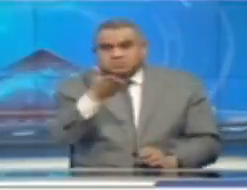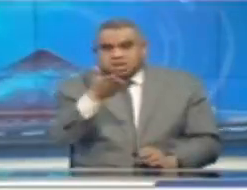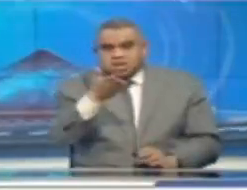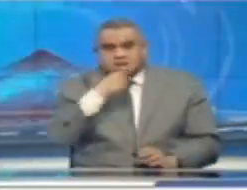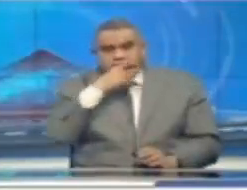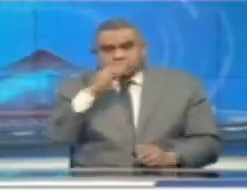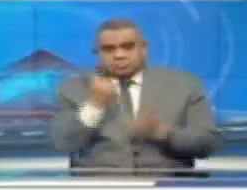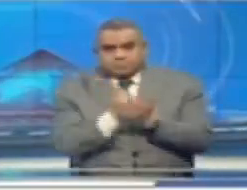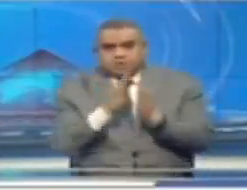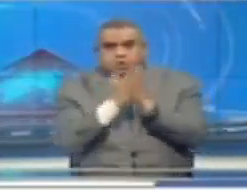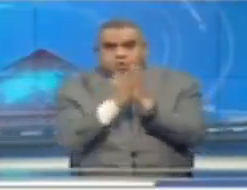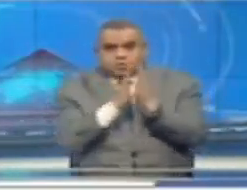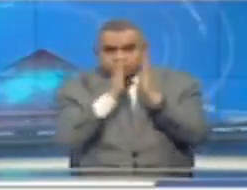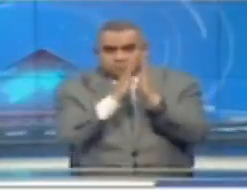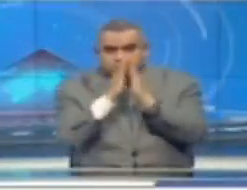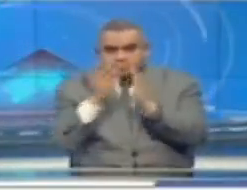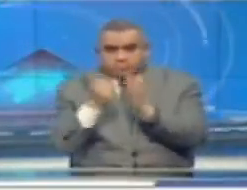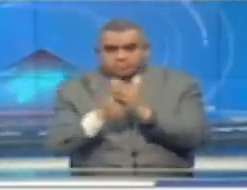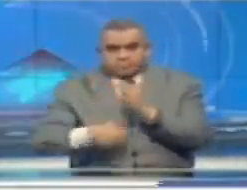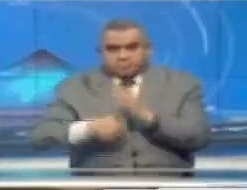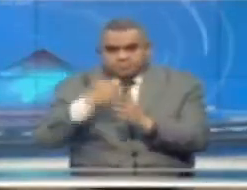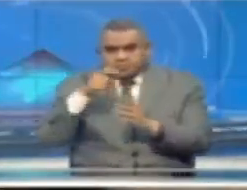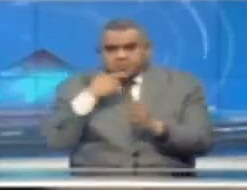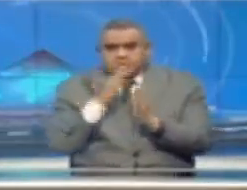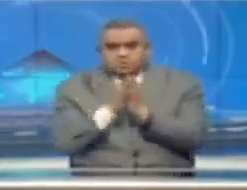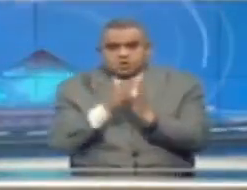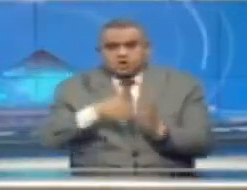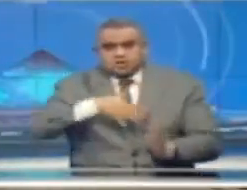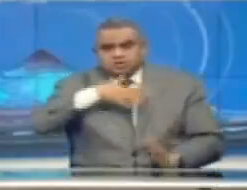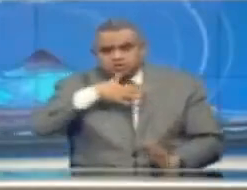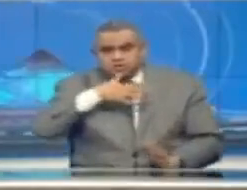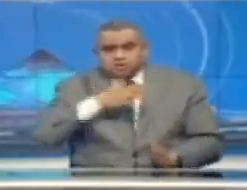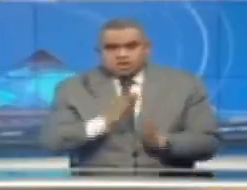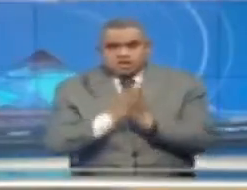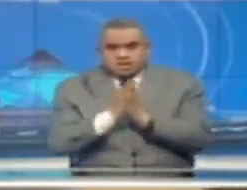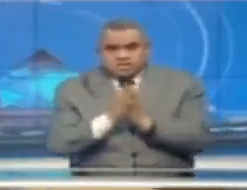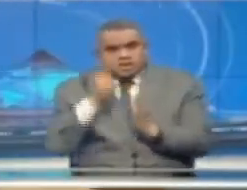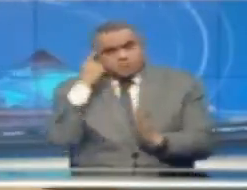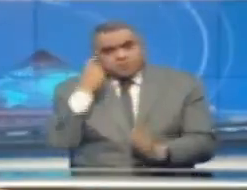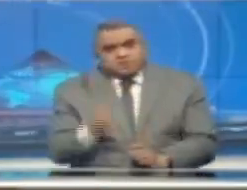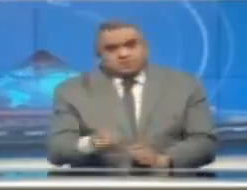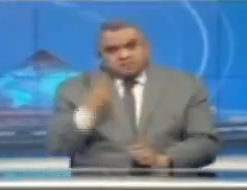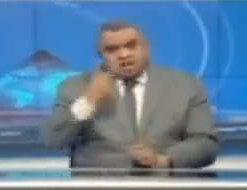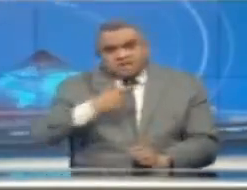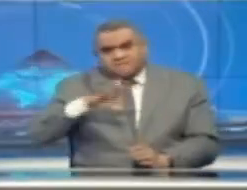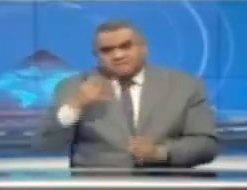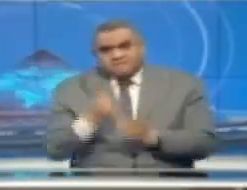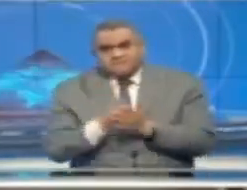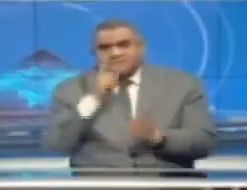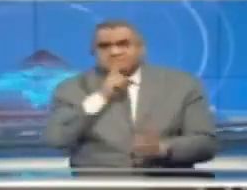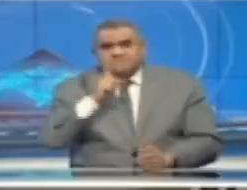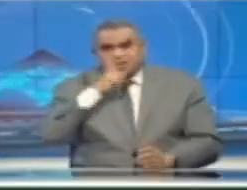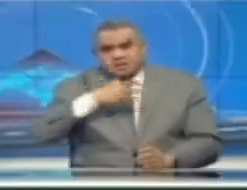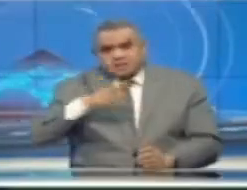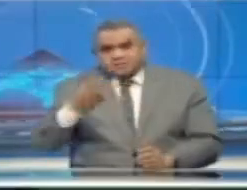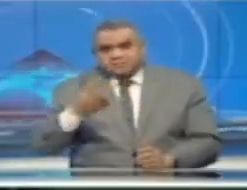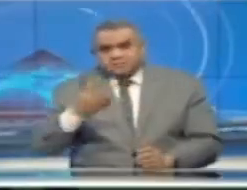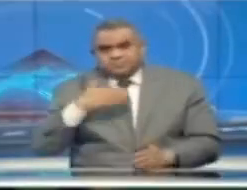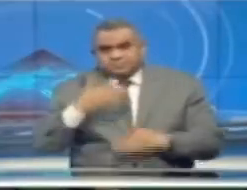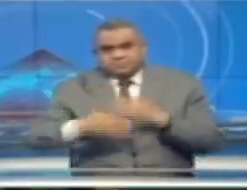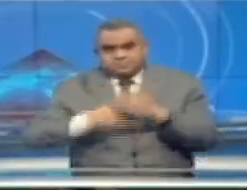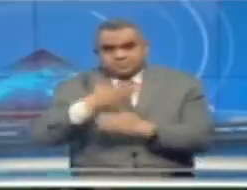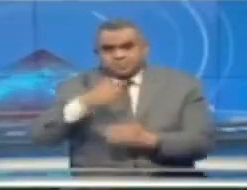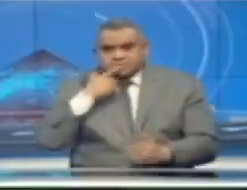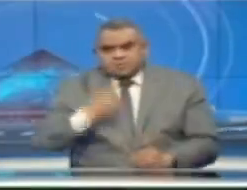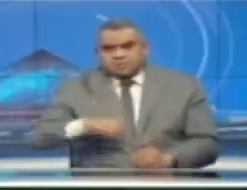أنشطة متنوعة تلبي احتياجات القراء ورواد الأنشطة الثقافية الأخرى والفنية المختلفة. بعد انتصاف